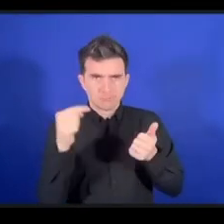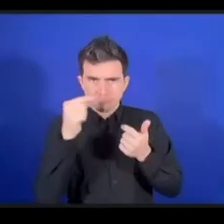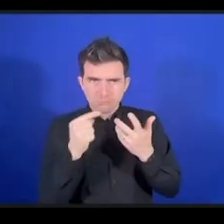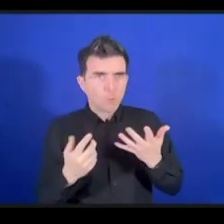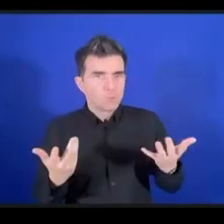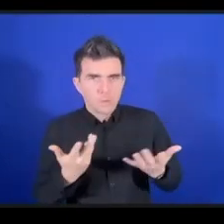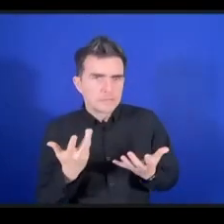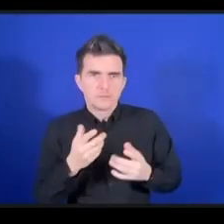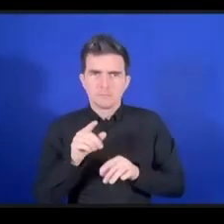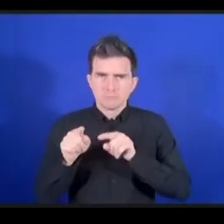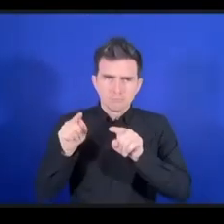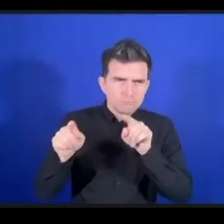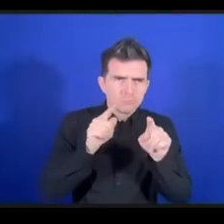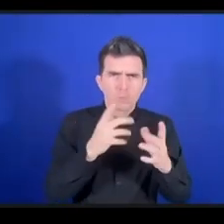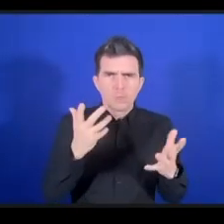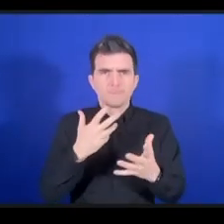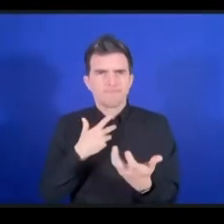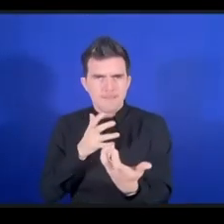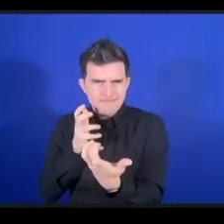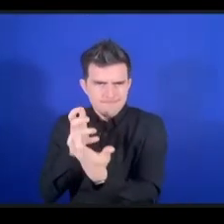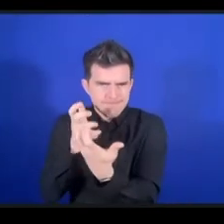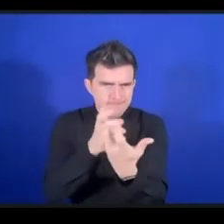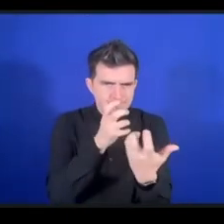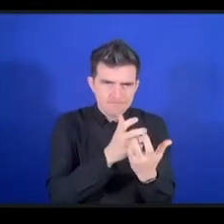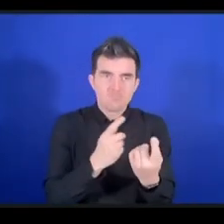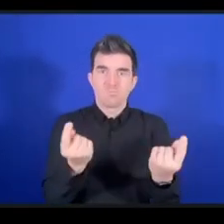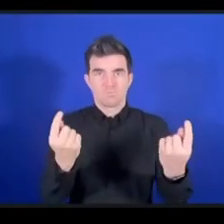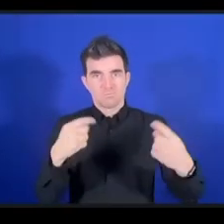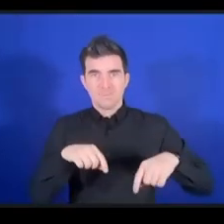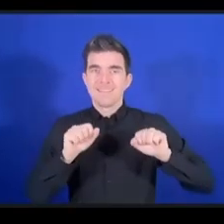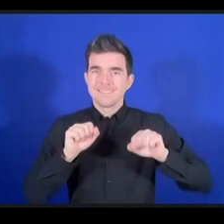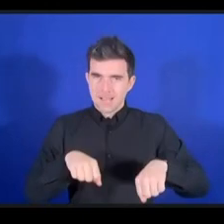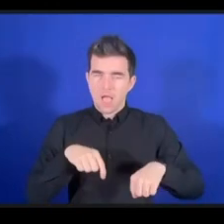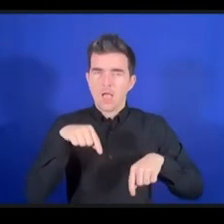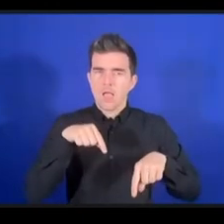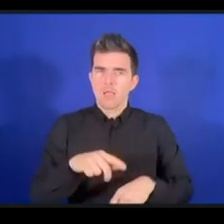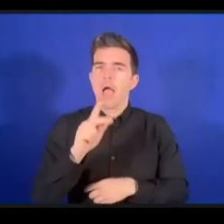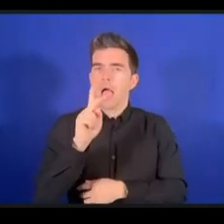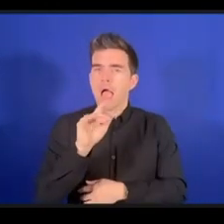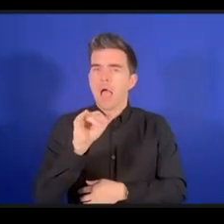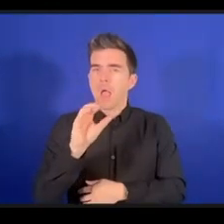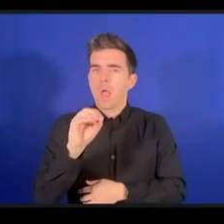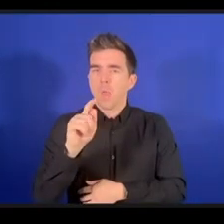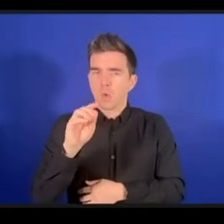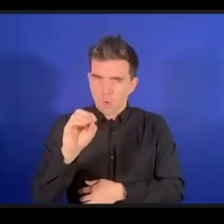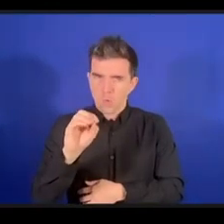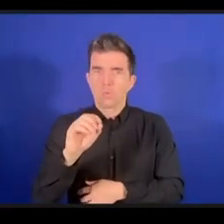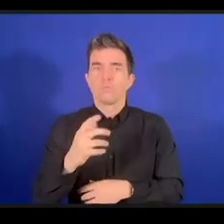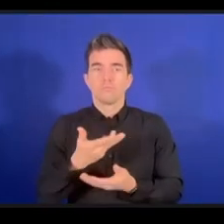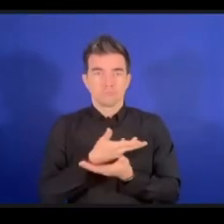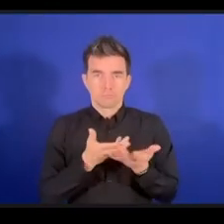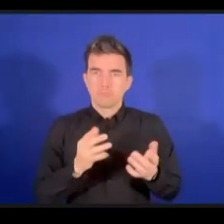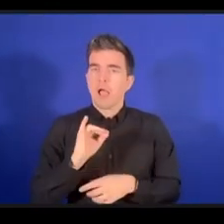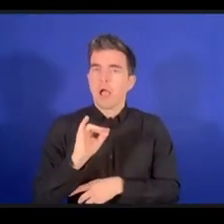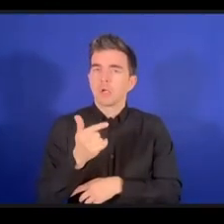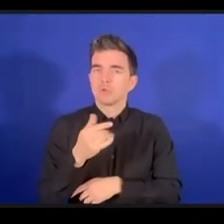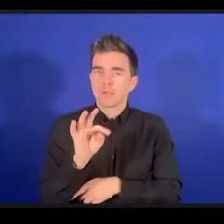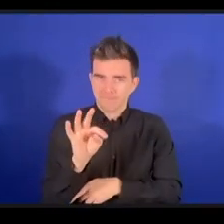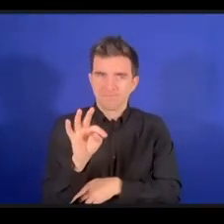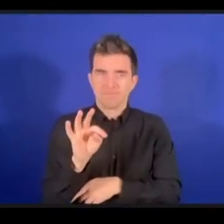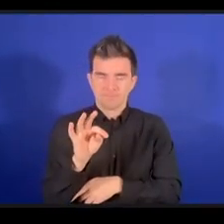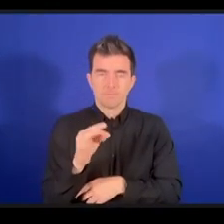们来到京都参会，同时呢也能够参与我们的讨论做出贡